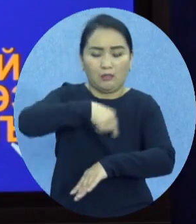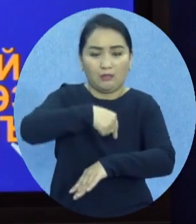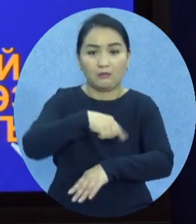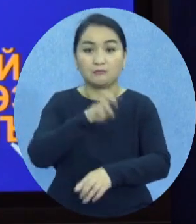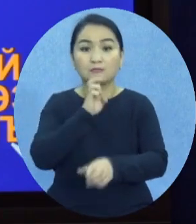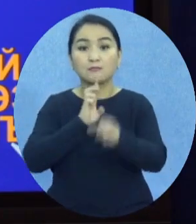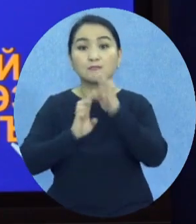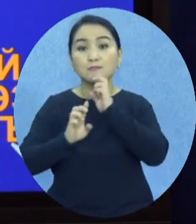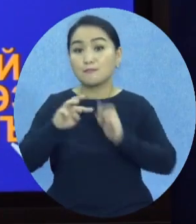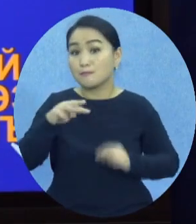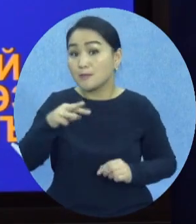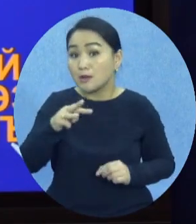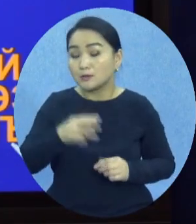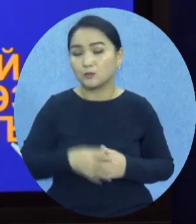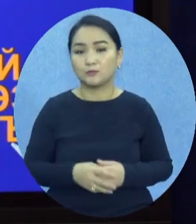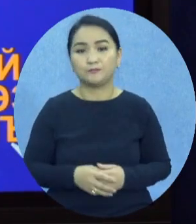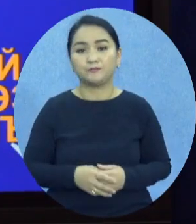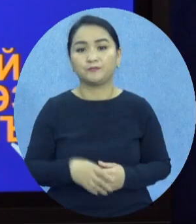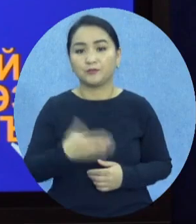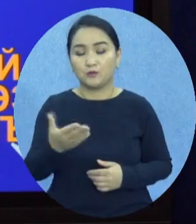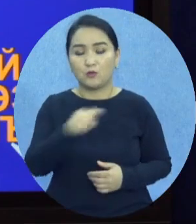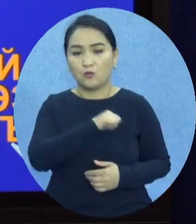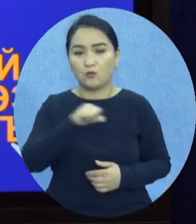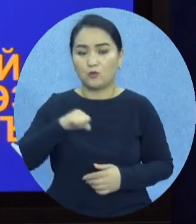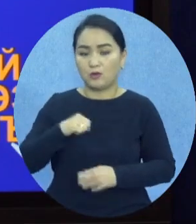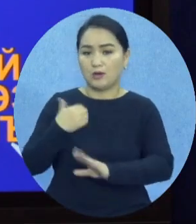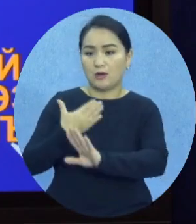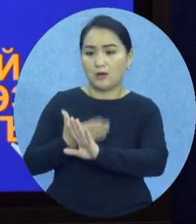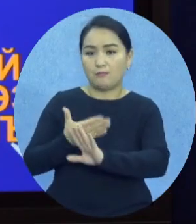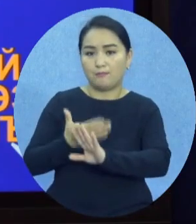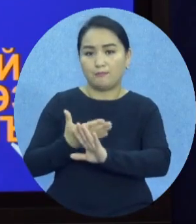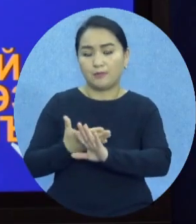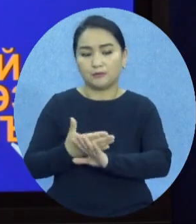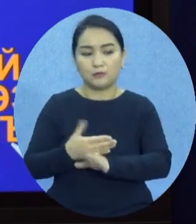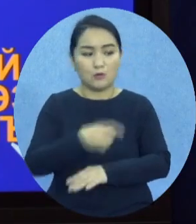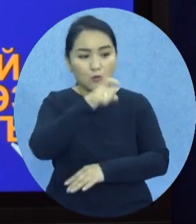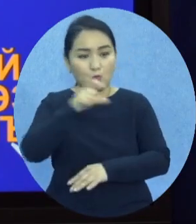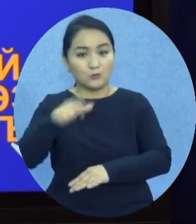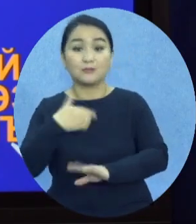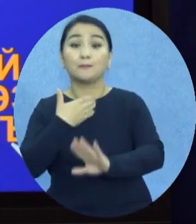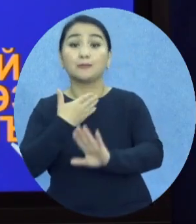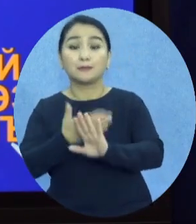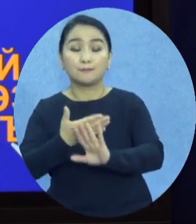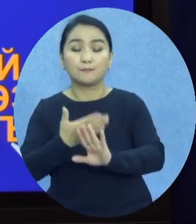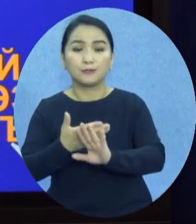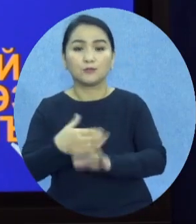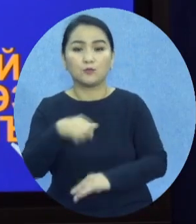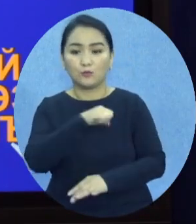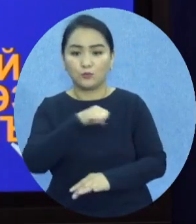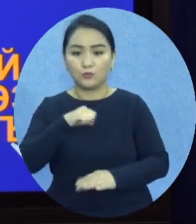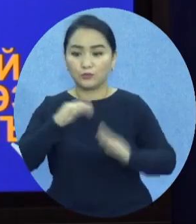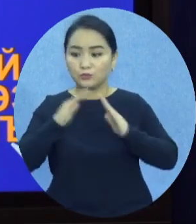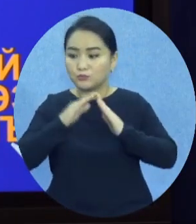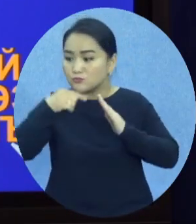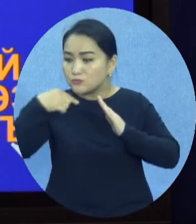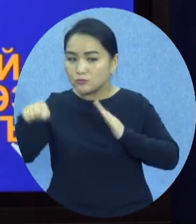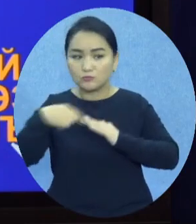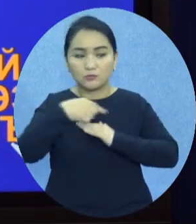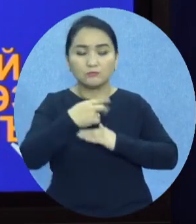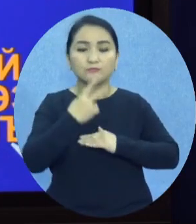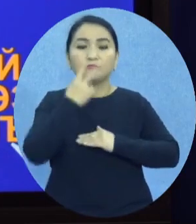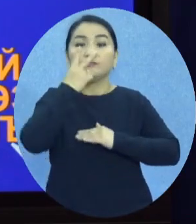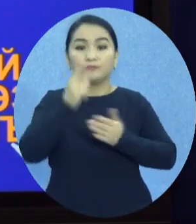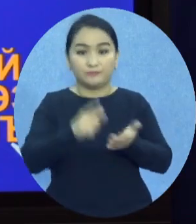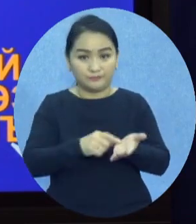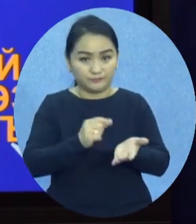Тийм учраас энэ бүхнээс өөрийгөө хамгаалах, өрөөл бусдыг хамгаалахын тулд бол аль болох ойрхон гэрийнхөө ойролцоо салхинд гарах,